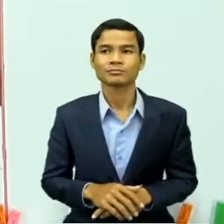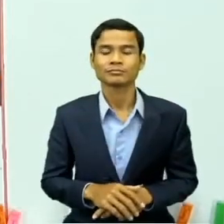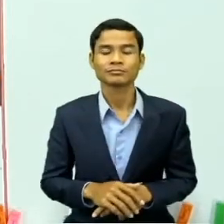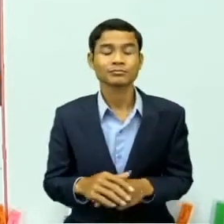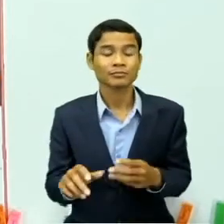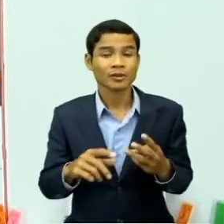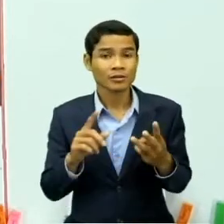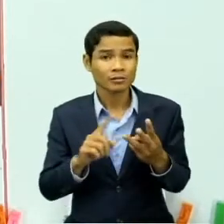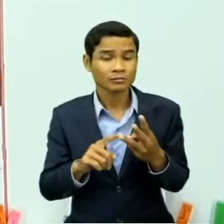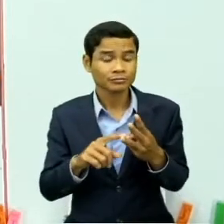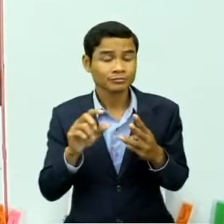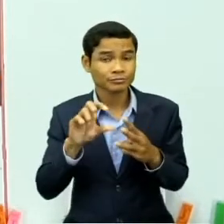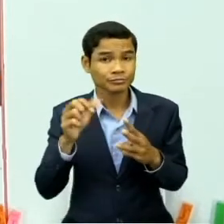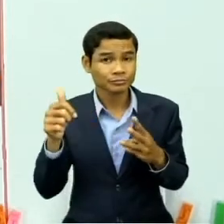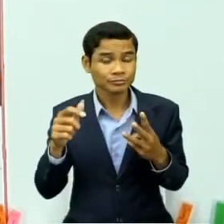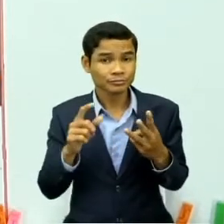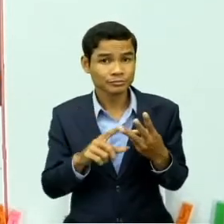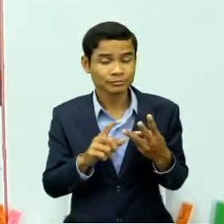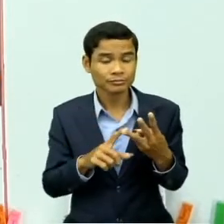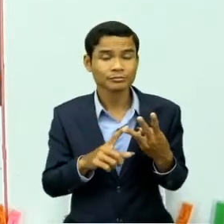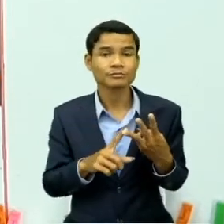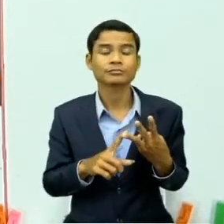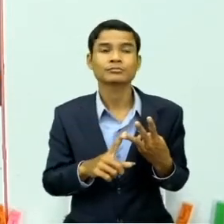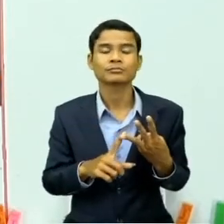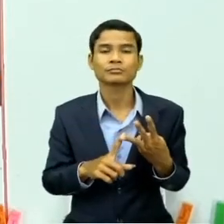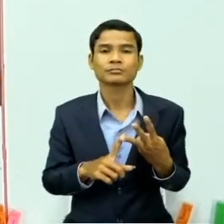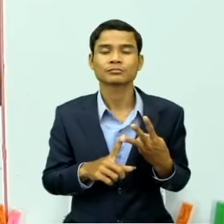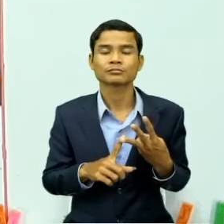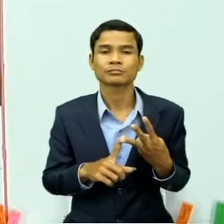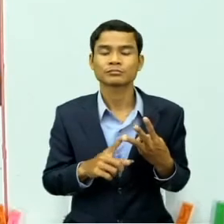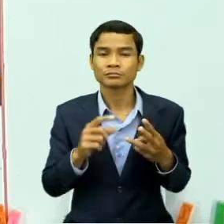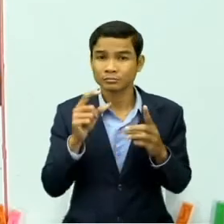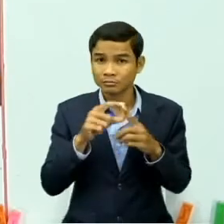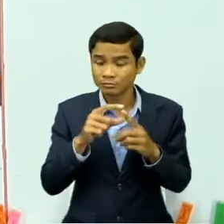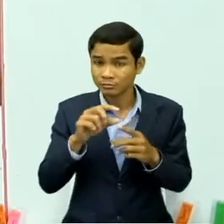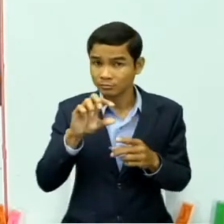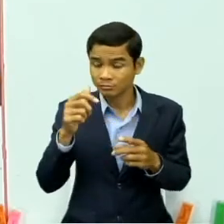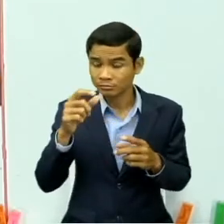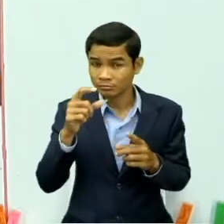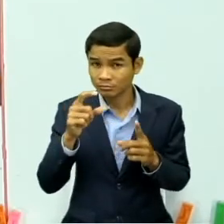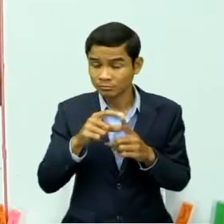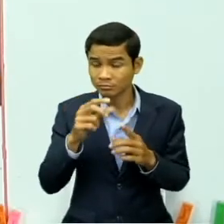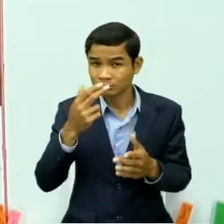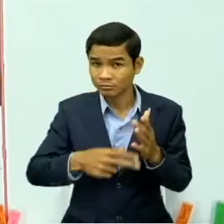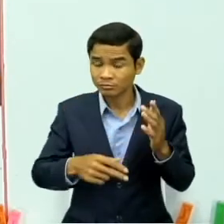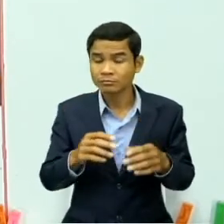miên pía ấy tiết con chà miên pía tí